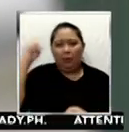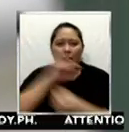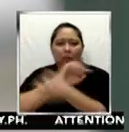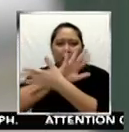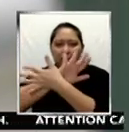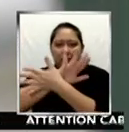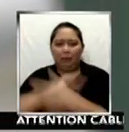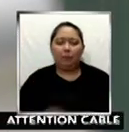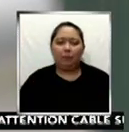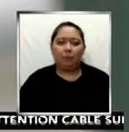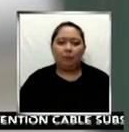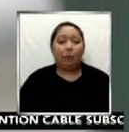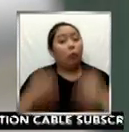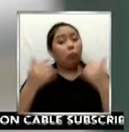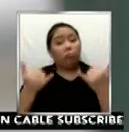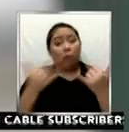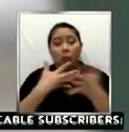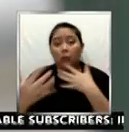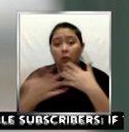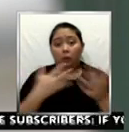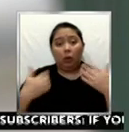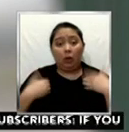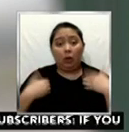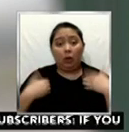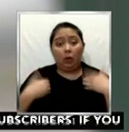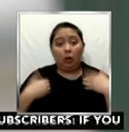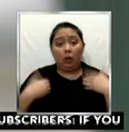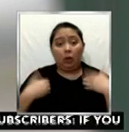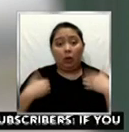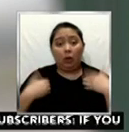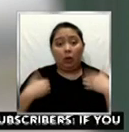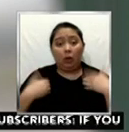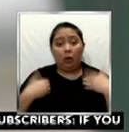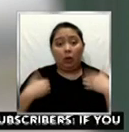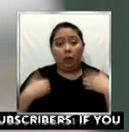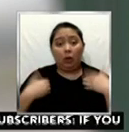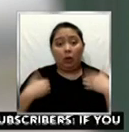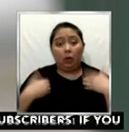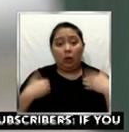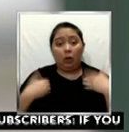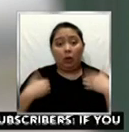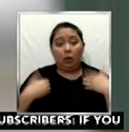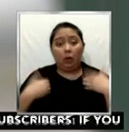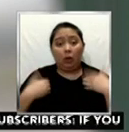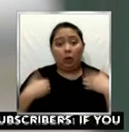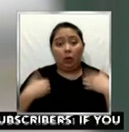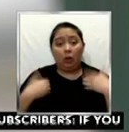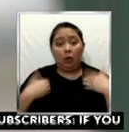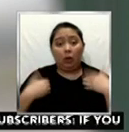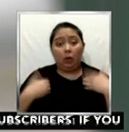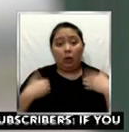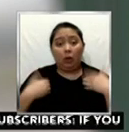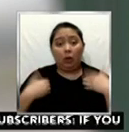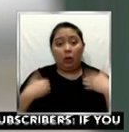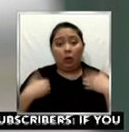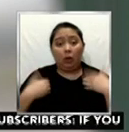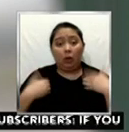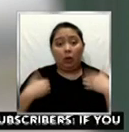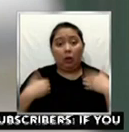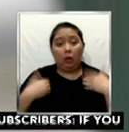tungkulin na mapanatili ang kaayusan at kapayapaan sa bansa. Marisol